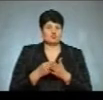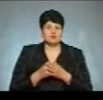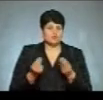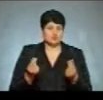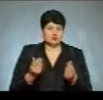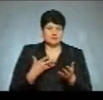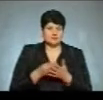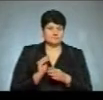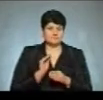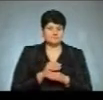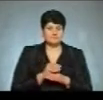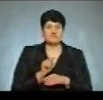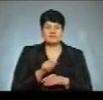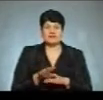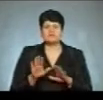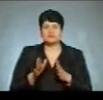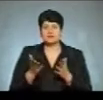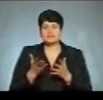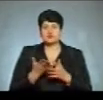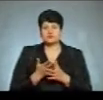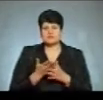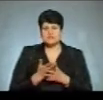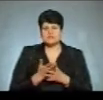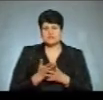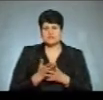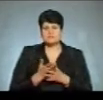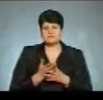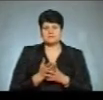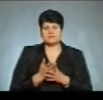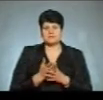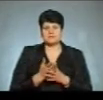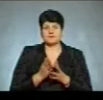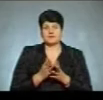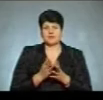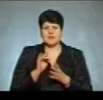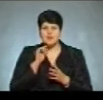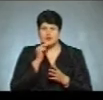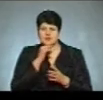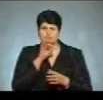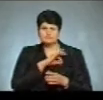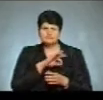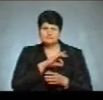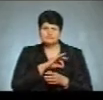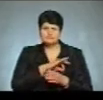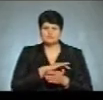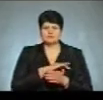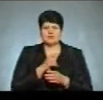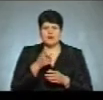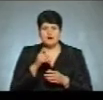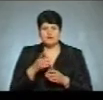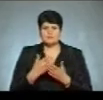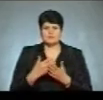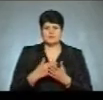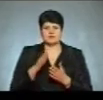житлово-комунальні послуги. А в тих випадках, де субсидія покриває, економно використовує природний газ